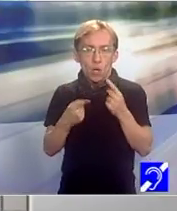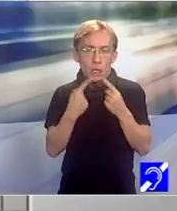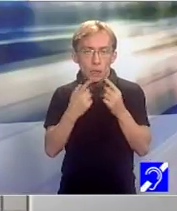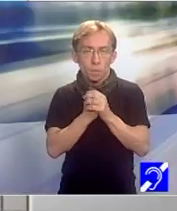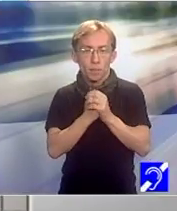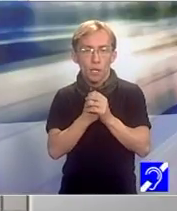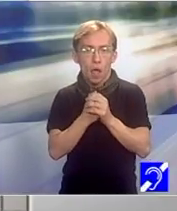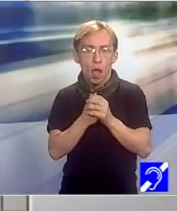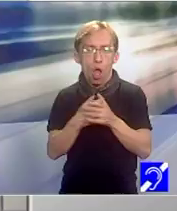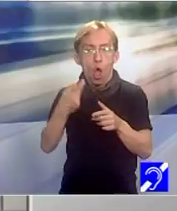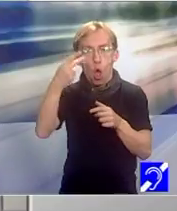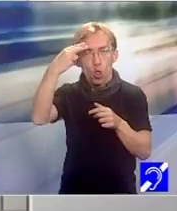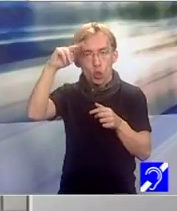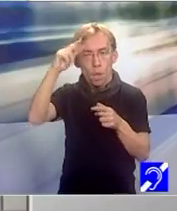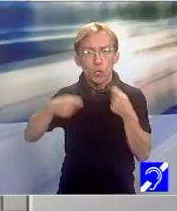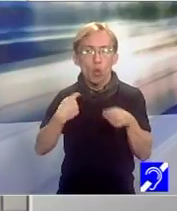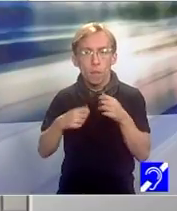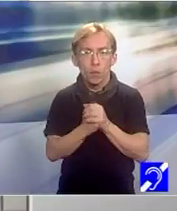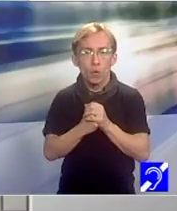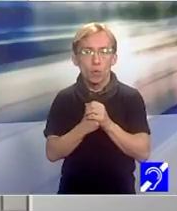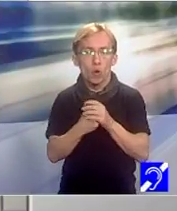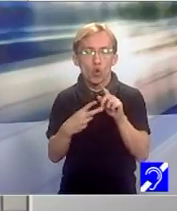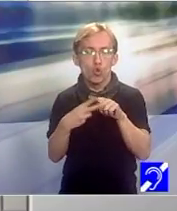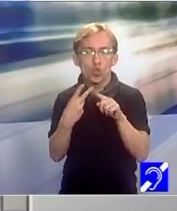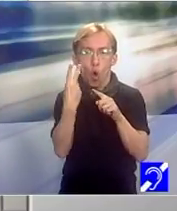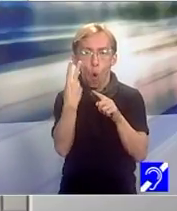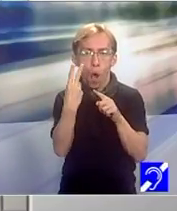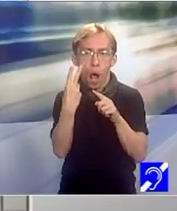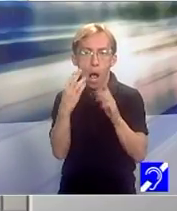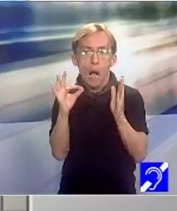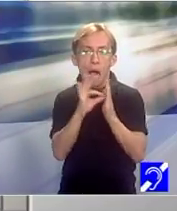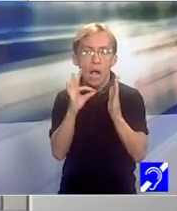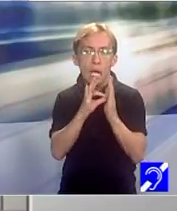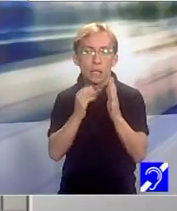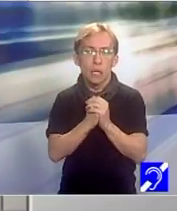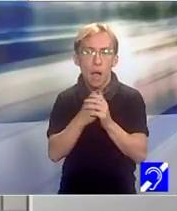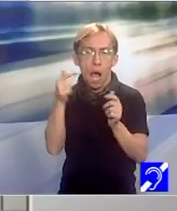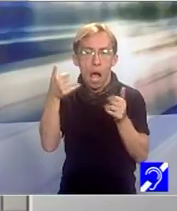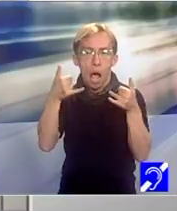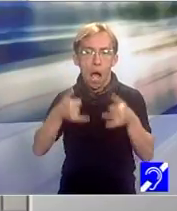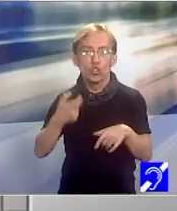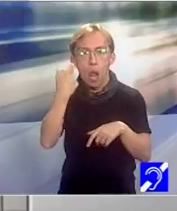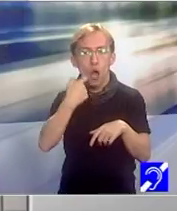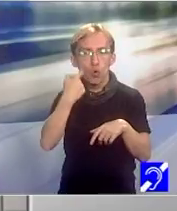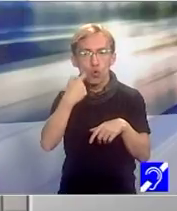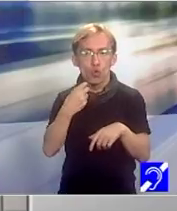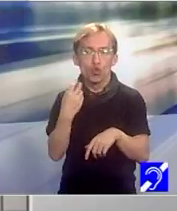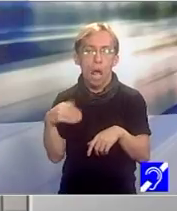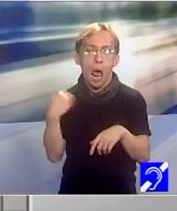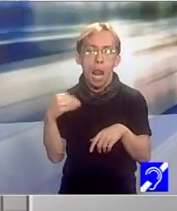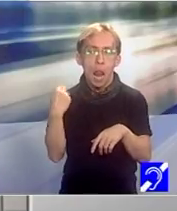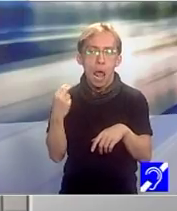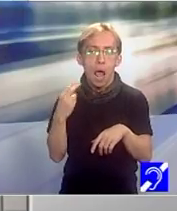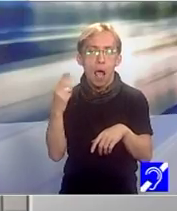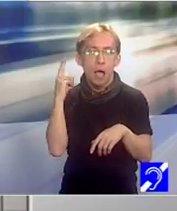spun, doamnelor, domnilor, că sportul formează caractere unind oameni sub un țel comun. La Cluj-Napoca, elevii liceului special pentru deficienți de